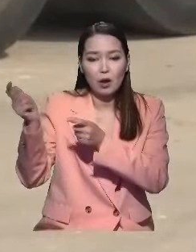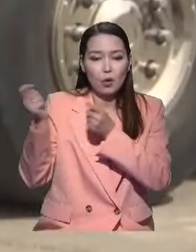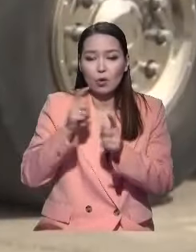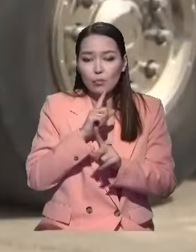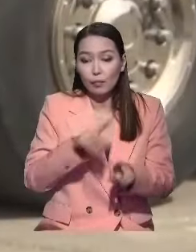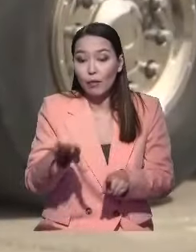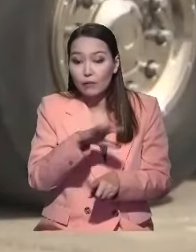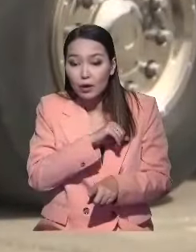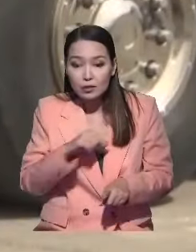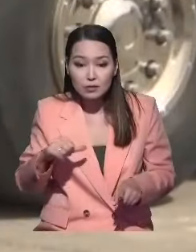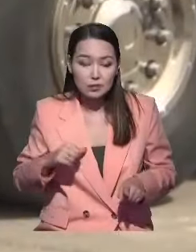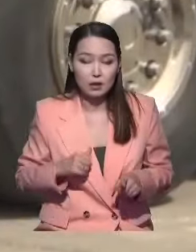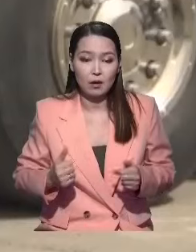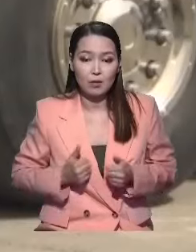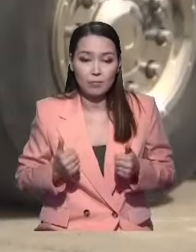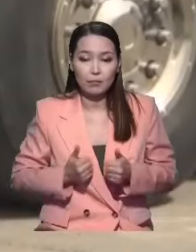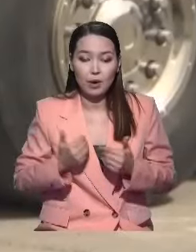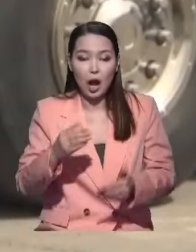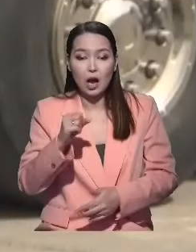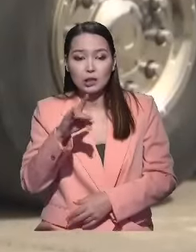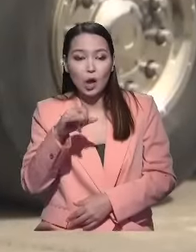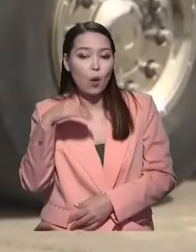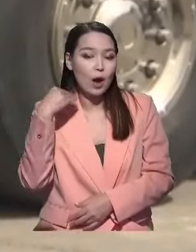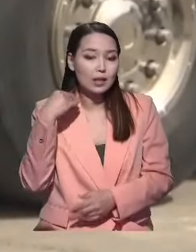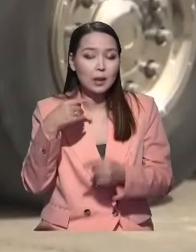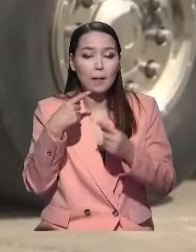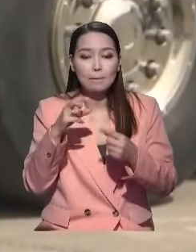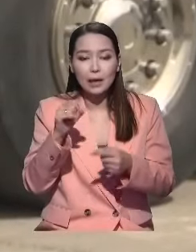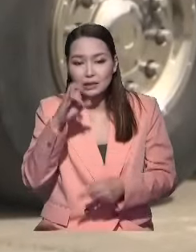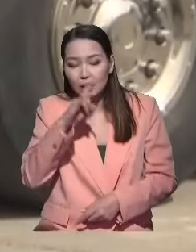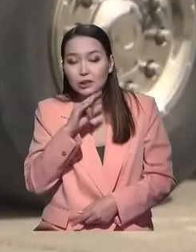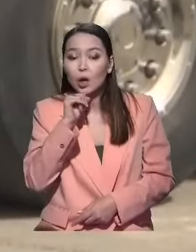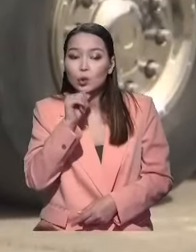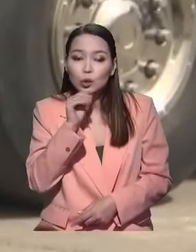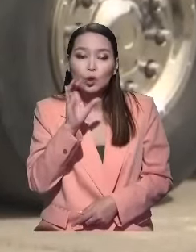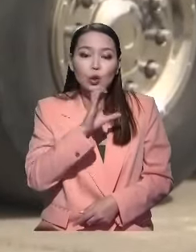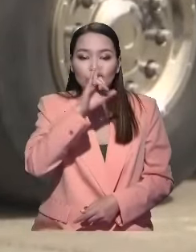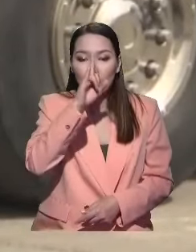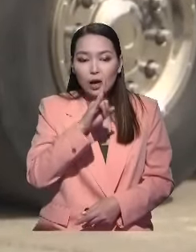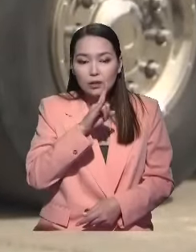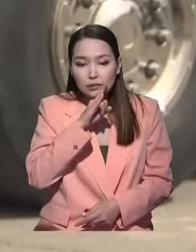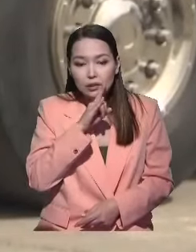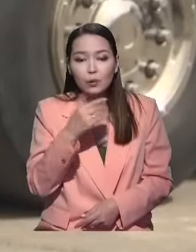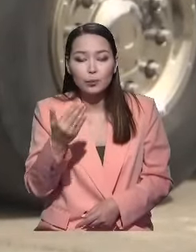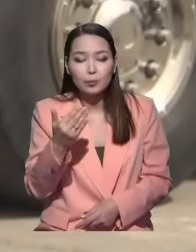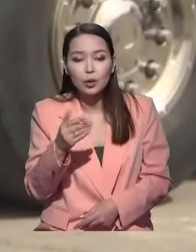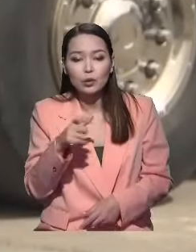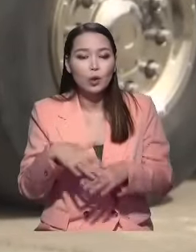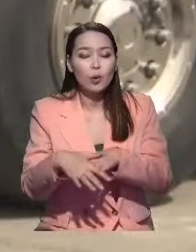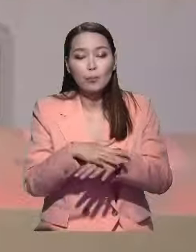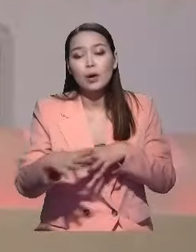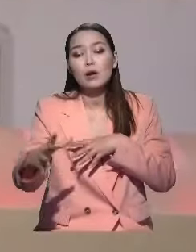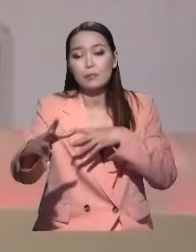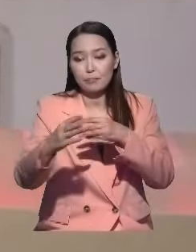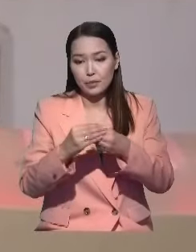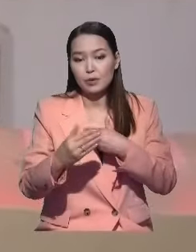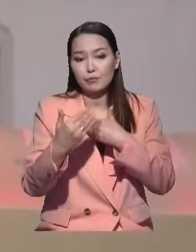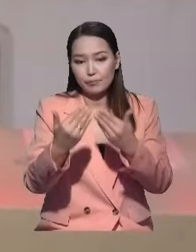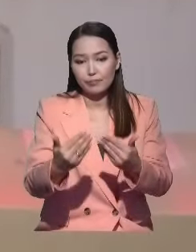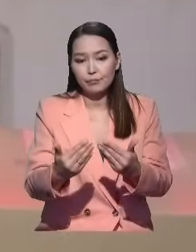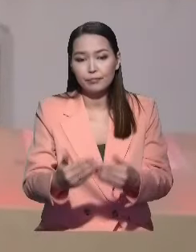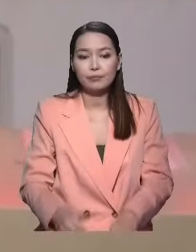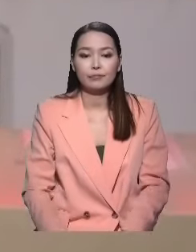қолымызда деп. Атырау, Ақтөбе, Батыс Қазақстан, Қостанай, Солтүстік Қазақстан облыстары халқым, біз сіздермен біргеміз.